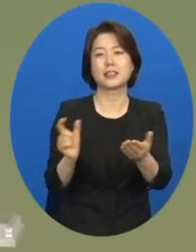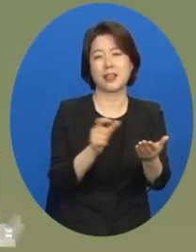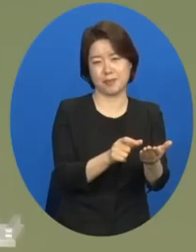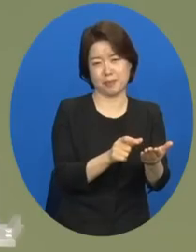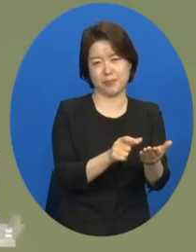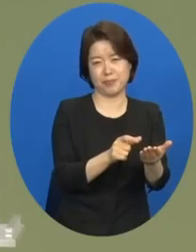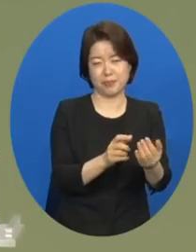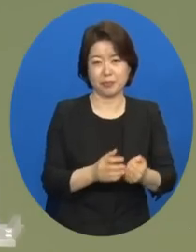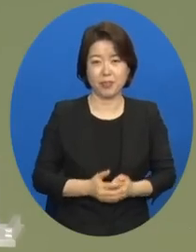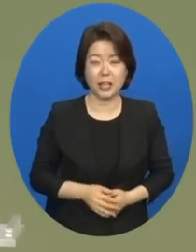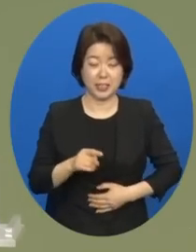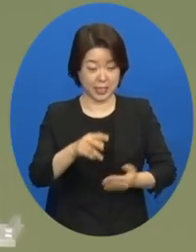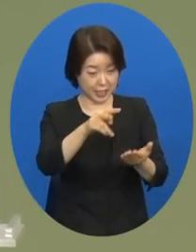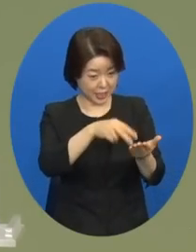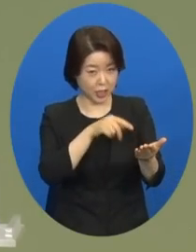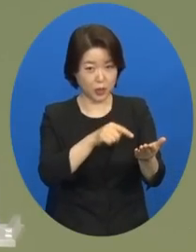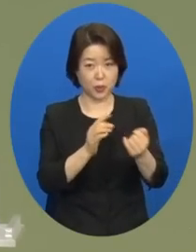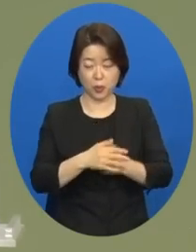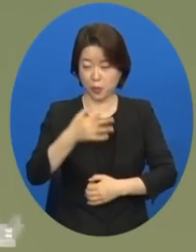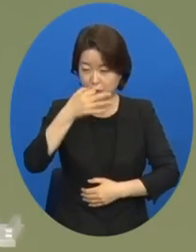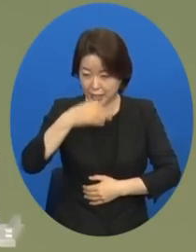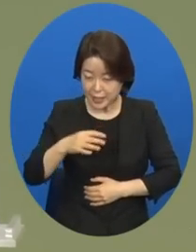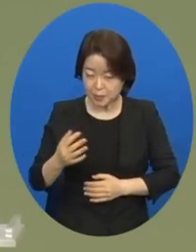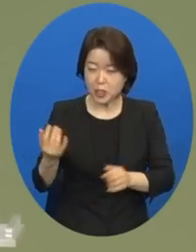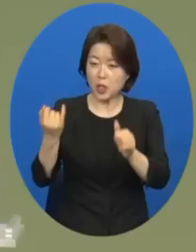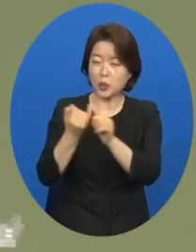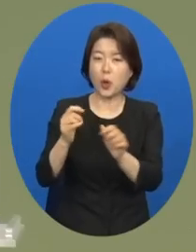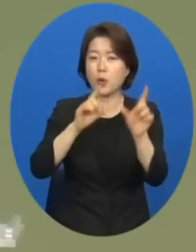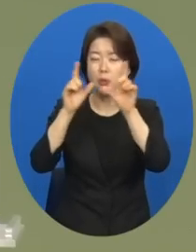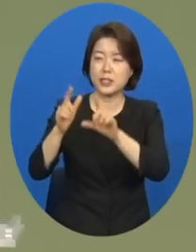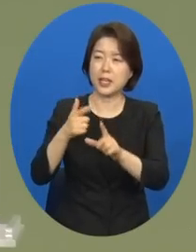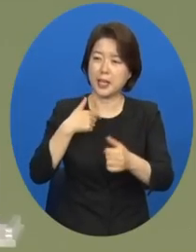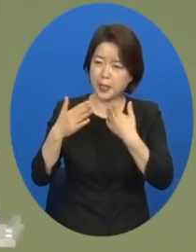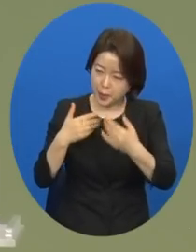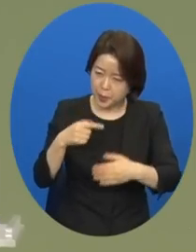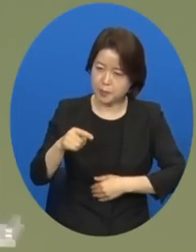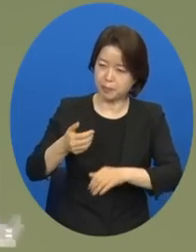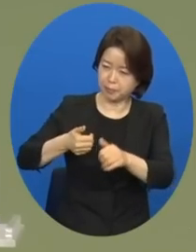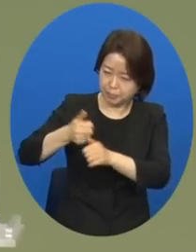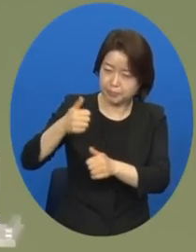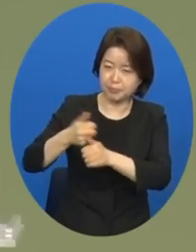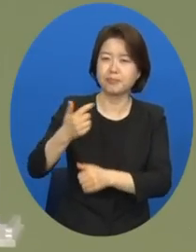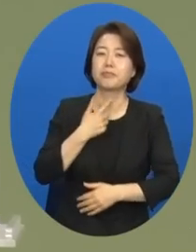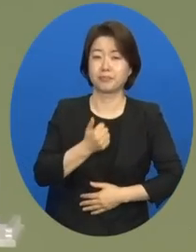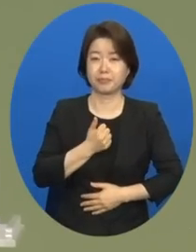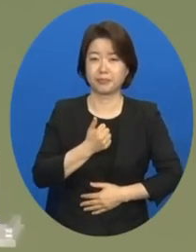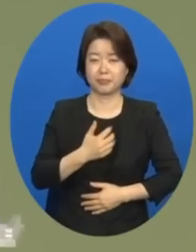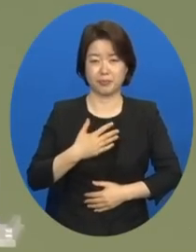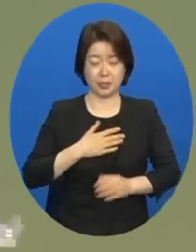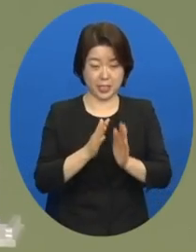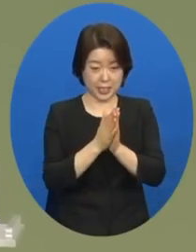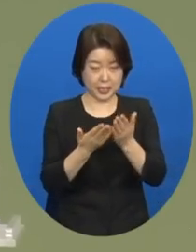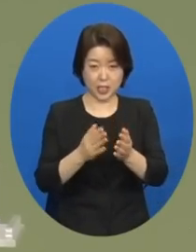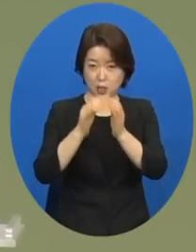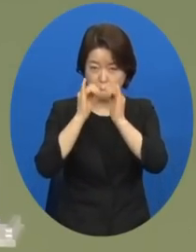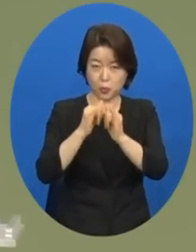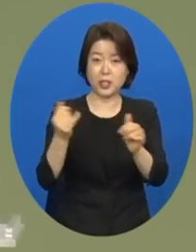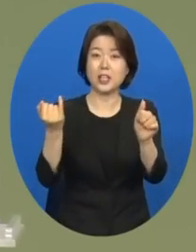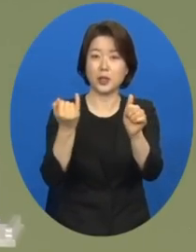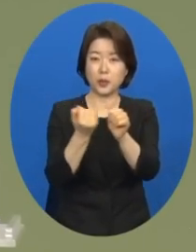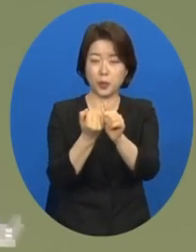이런 걸 읽고 힘든 결혼 생활을 또 이렇게 겪어냈기 때문에 제 책 위대한